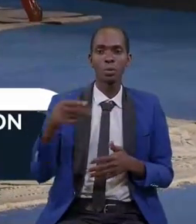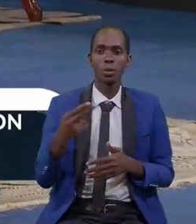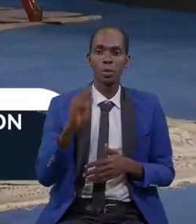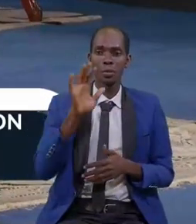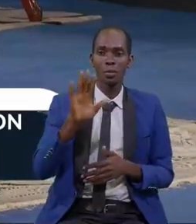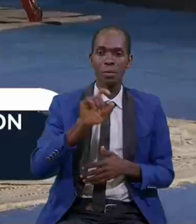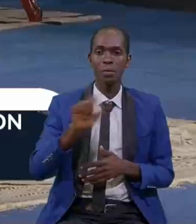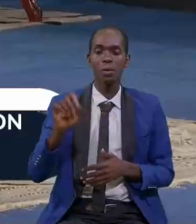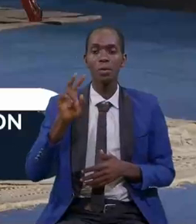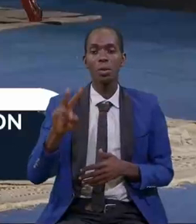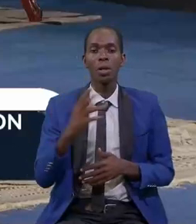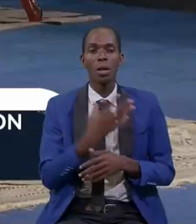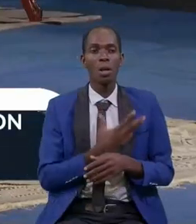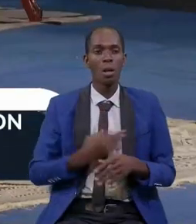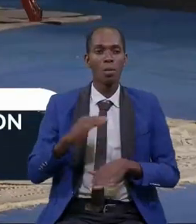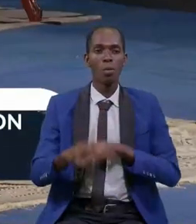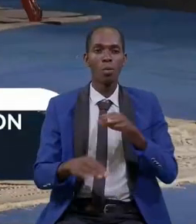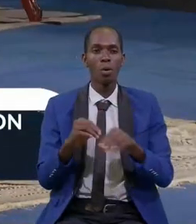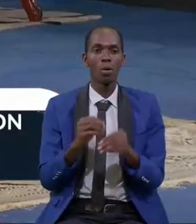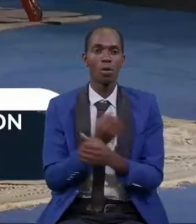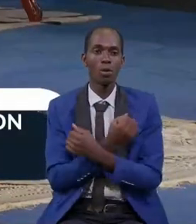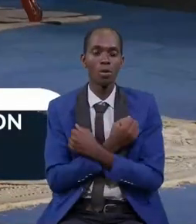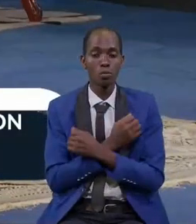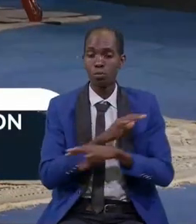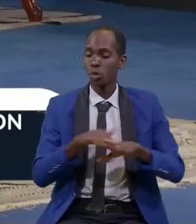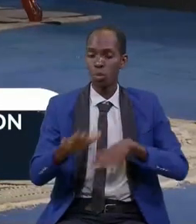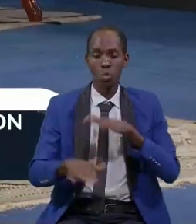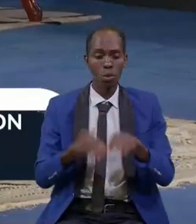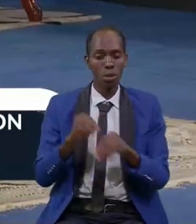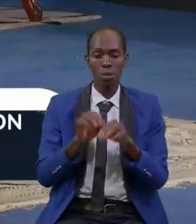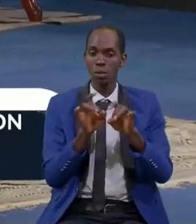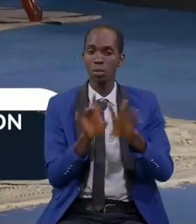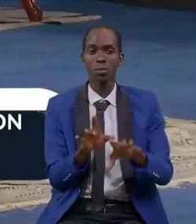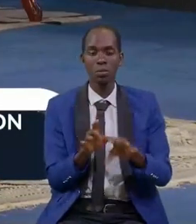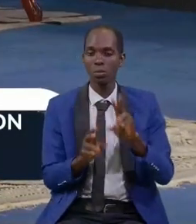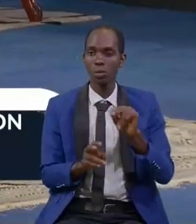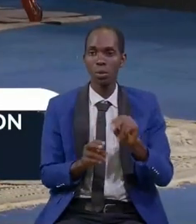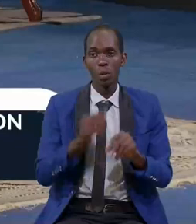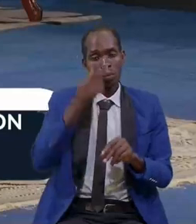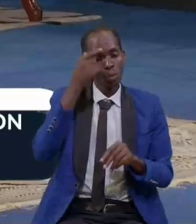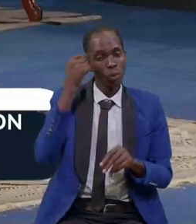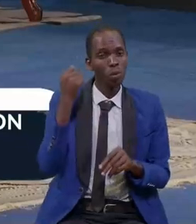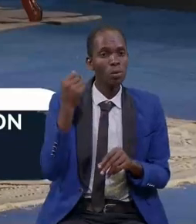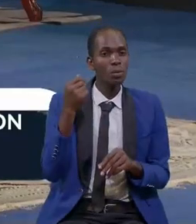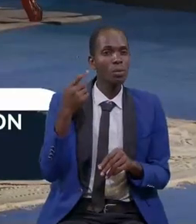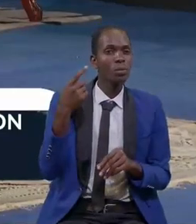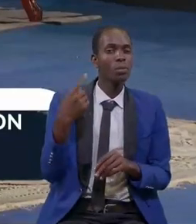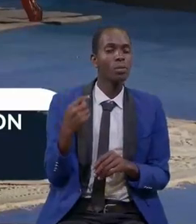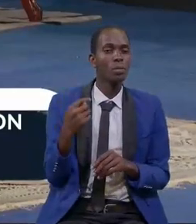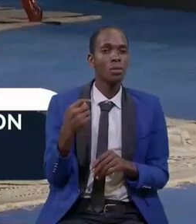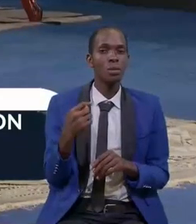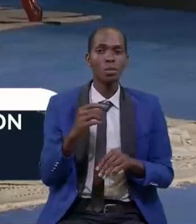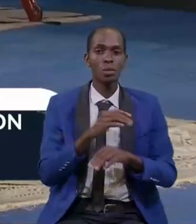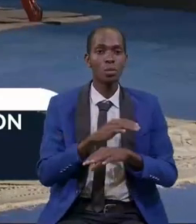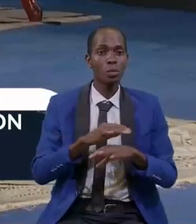Éphésiens 5, 2. Marchez dans l'amour, ne marchez pas dans la haine. Parce que vous serez très éloigné de Christ. Ne marchez